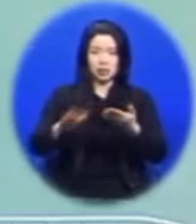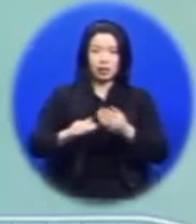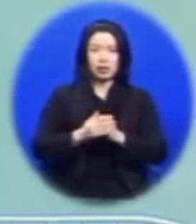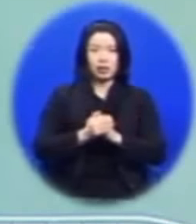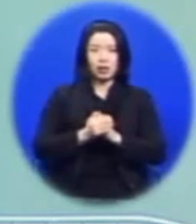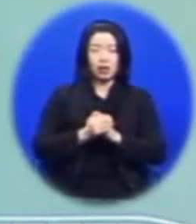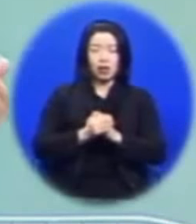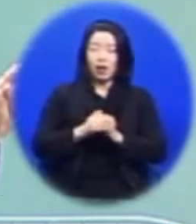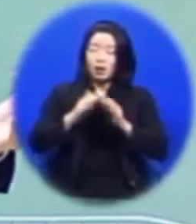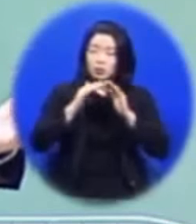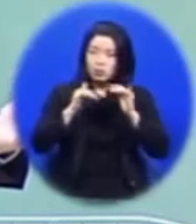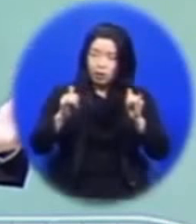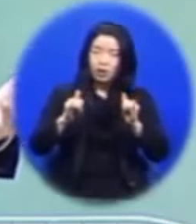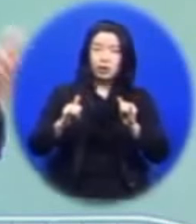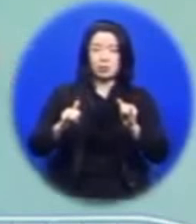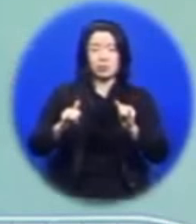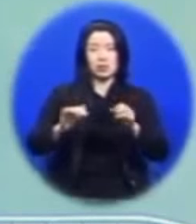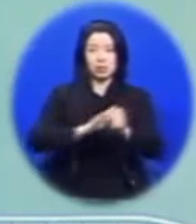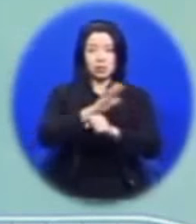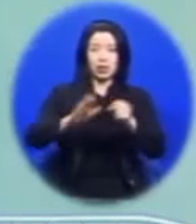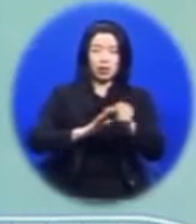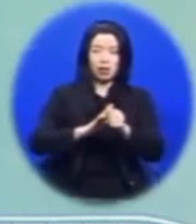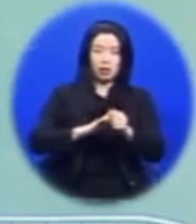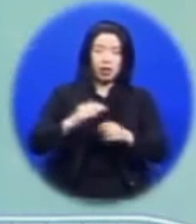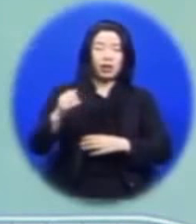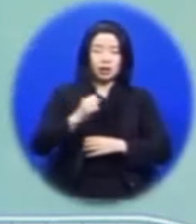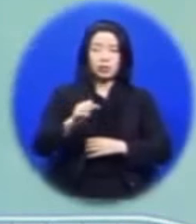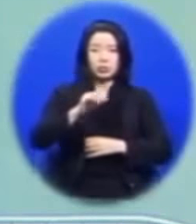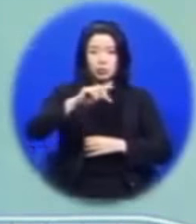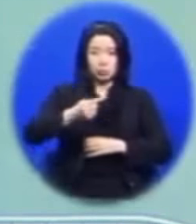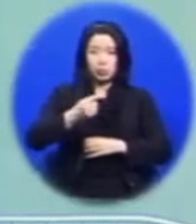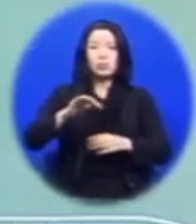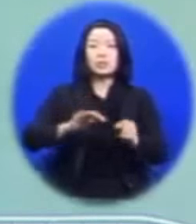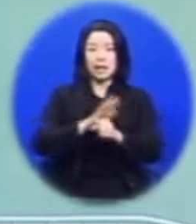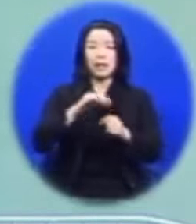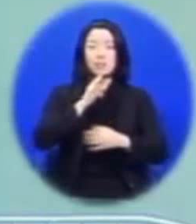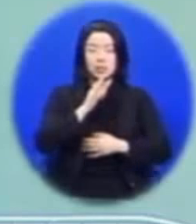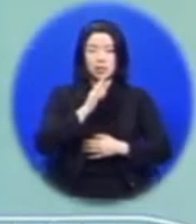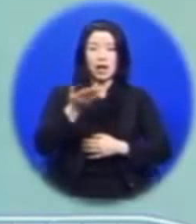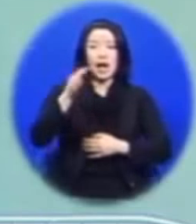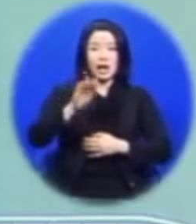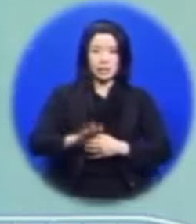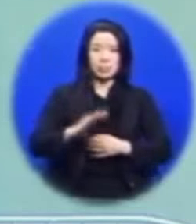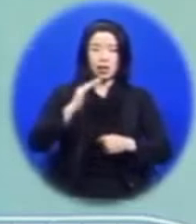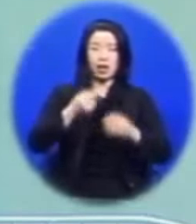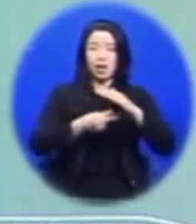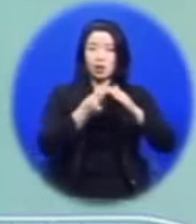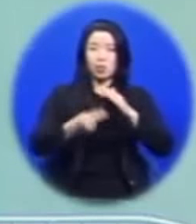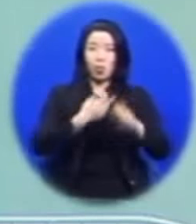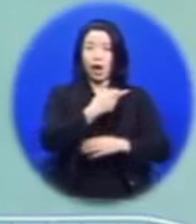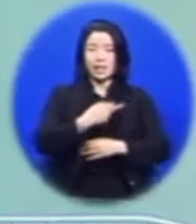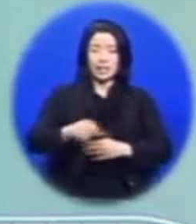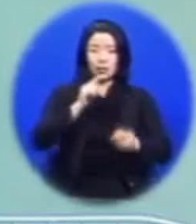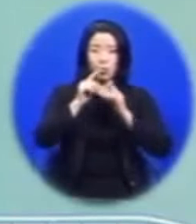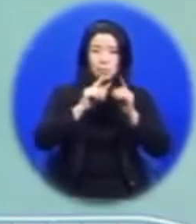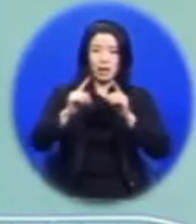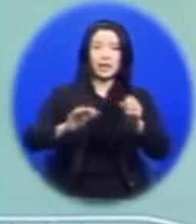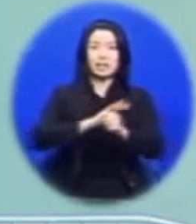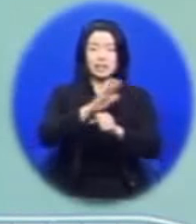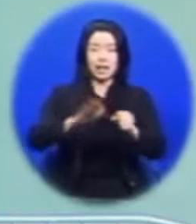뭐 사람의 사랑으로도 사랑하면 사랑이지요 뭐 그죠 그러나 요한 사도가 말씀하는